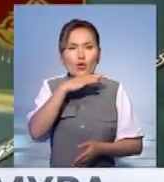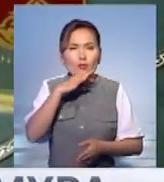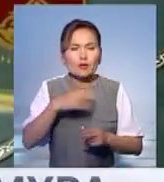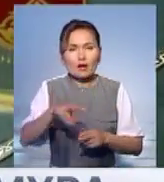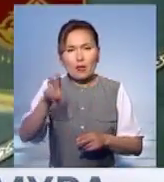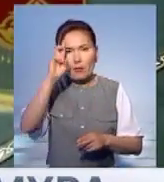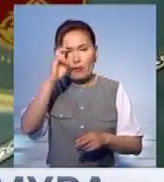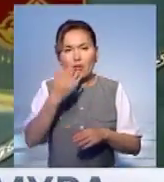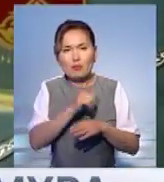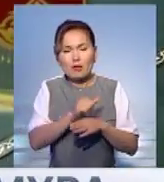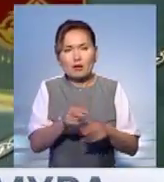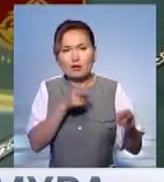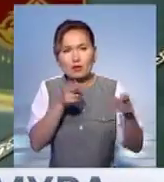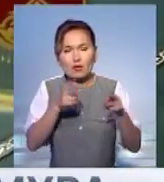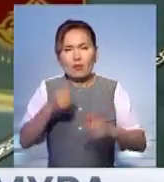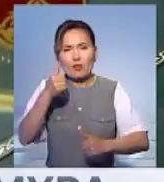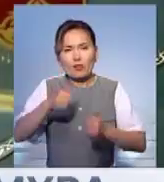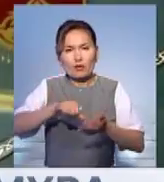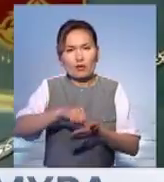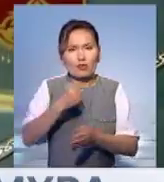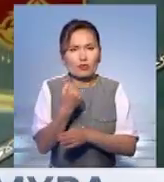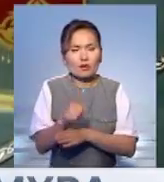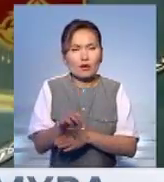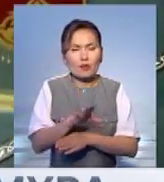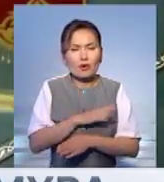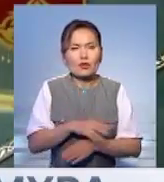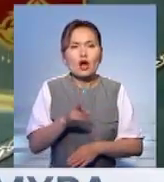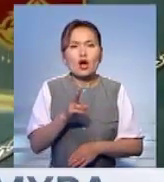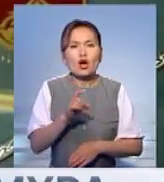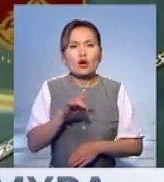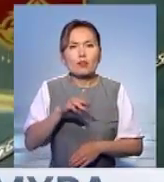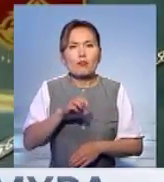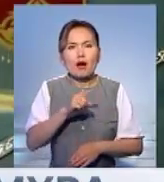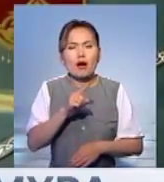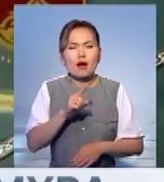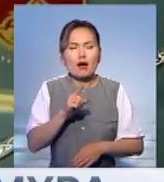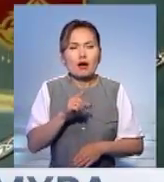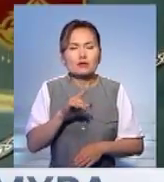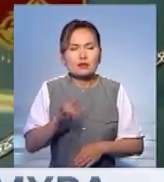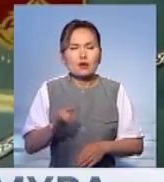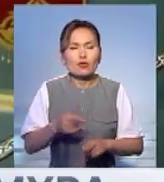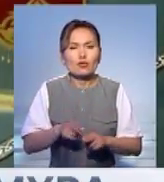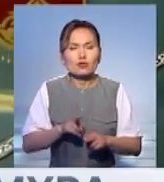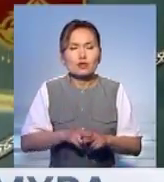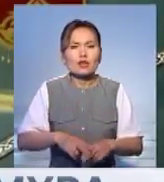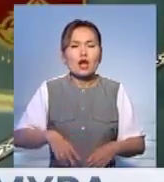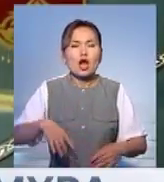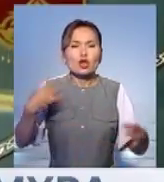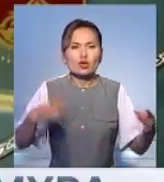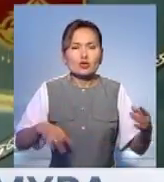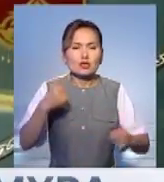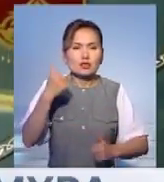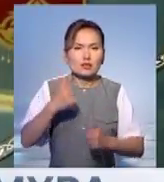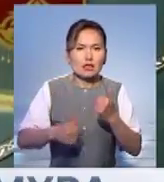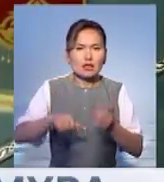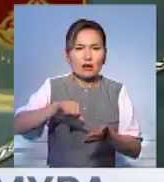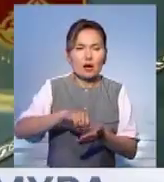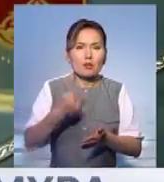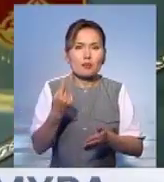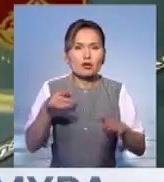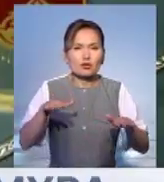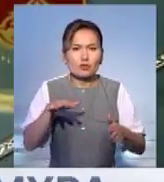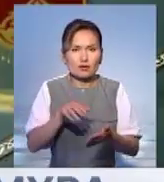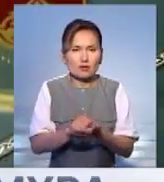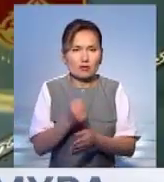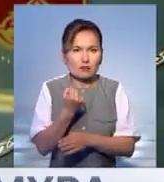мемлекеттерде болдық. Құрманғазы атындағы 83 жылы 22 декабрьде болған күйшілер сайысының соның бірінші орын